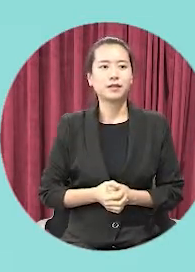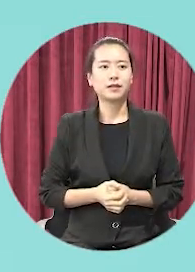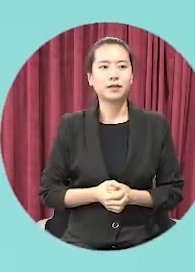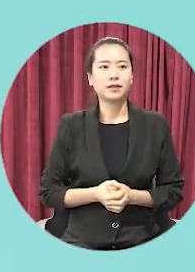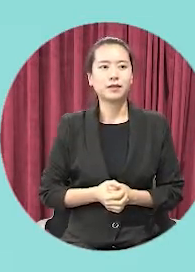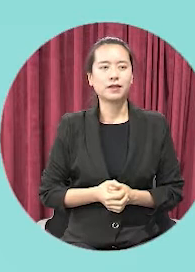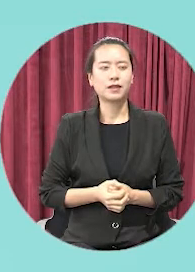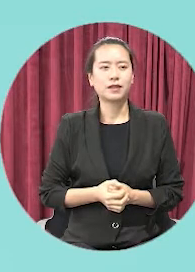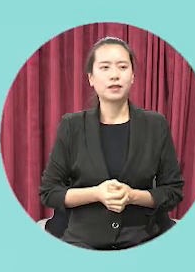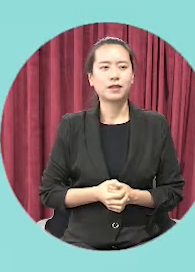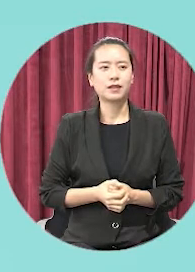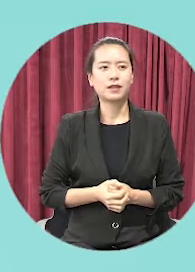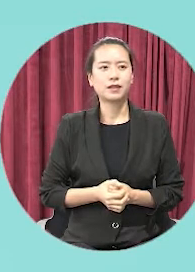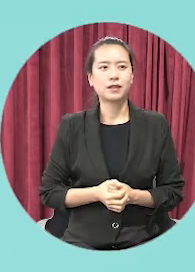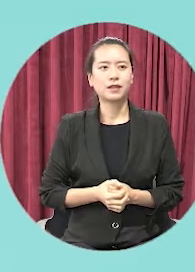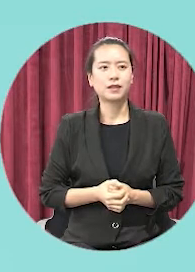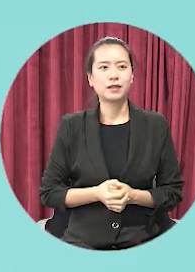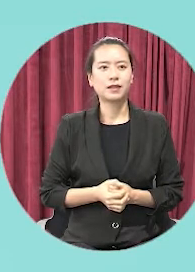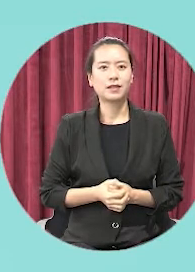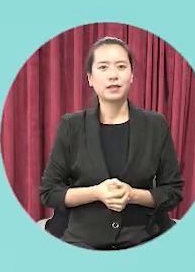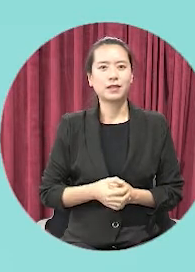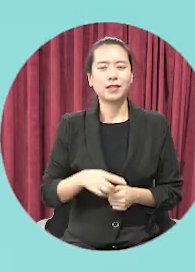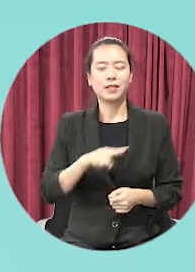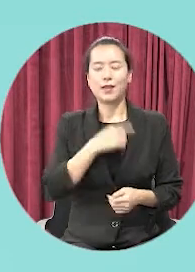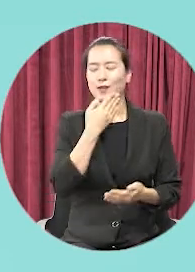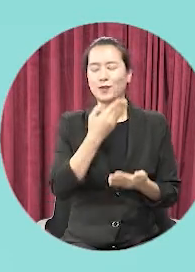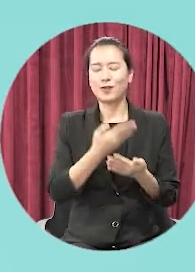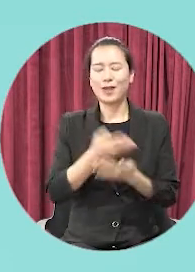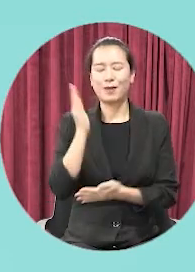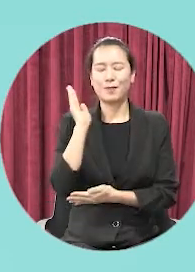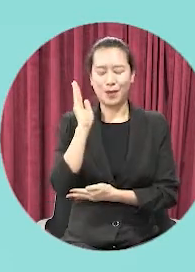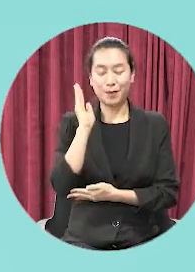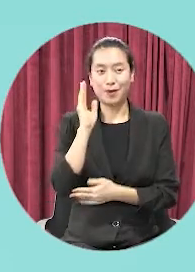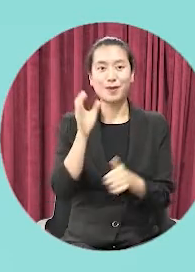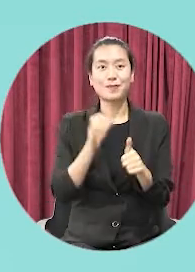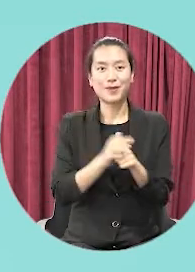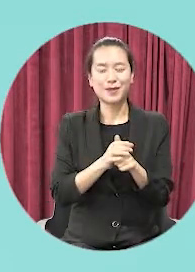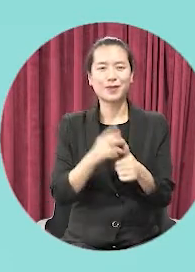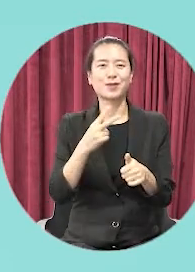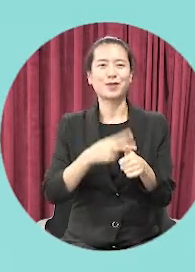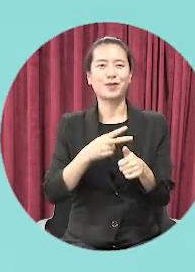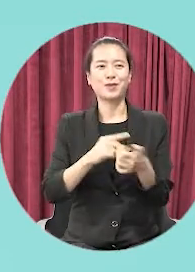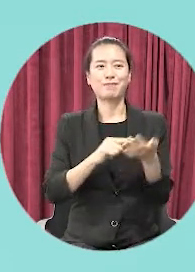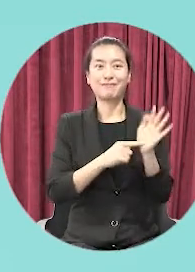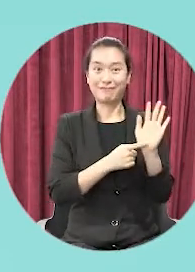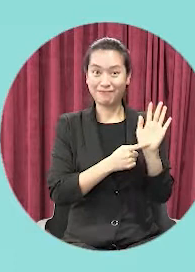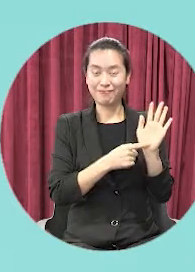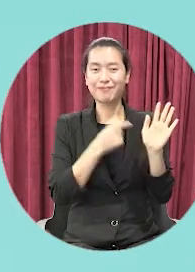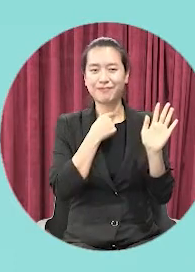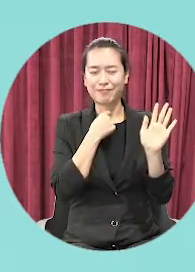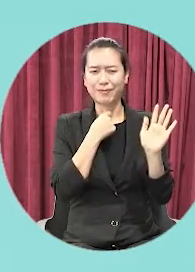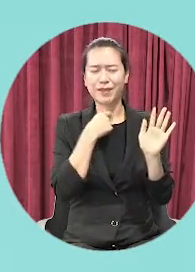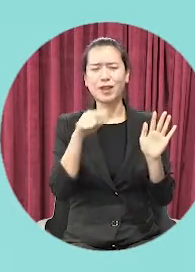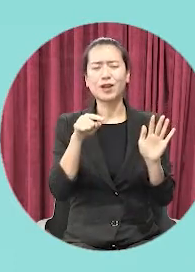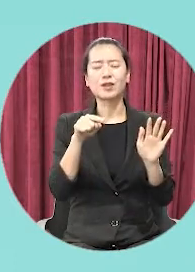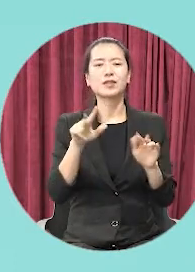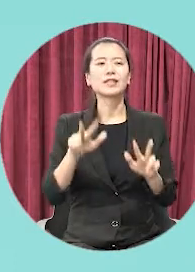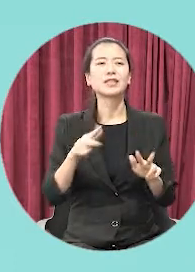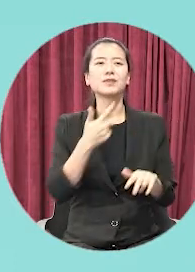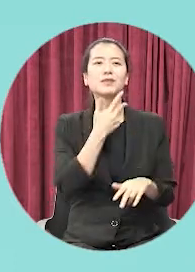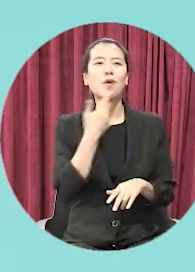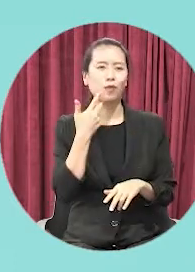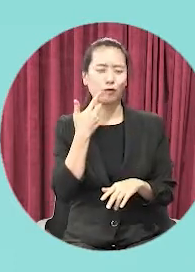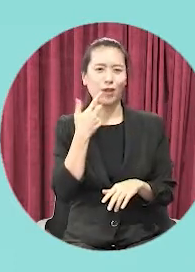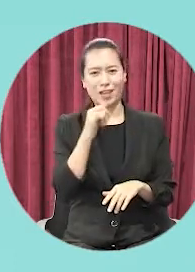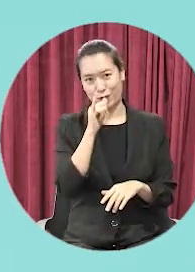제가 키노트를 맡아주실 교수님을 소개해 드리도록 하겠습니다. 지금 이분은 영국에 계셔서 아마 우리나라랑 시차와